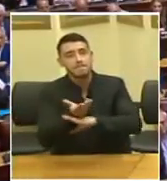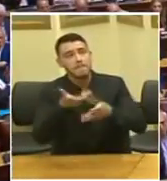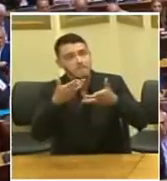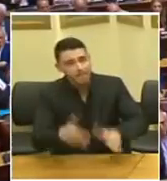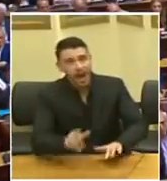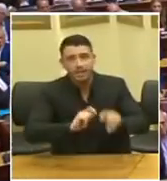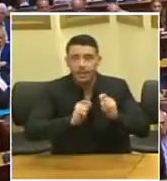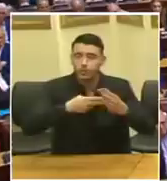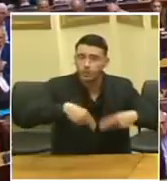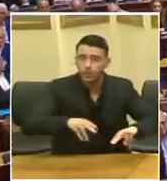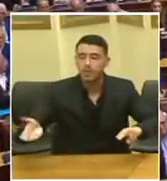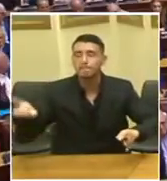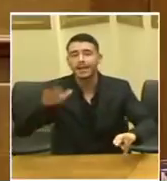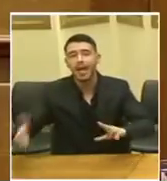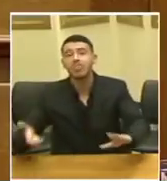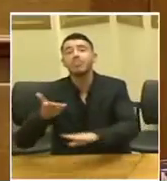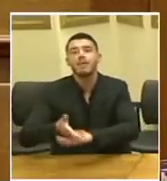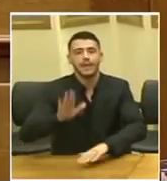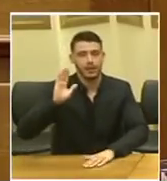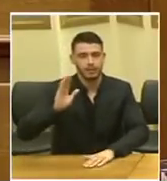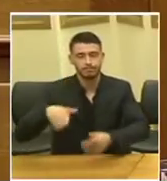Και πάμε για τα σχολικά βιβλία.